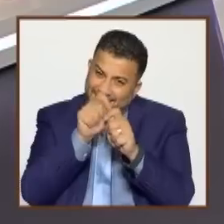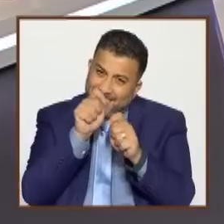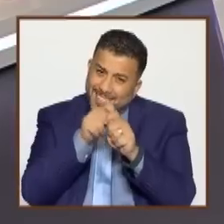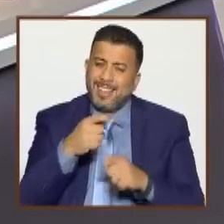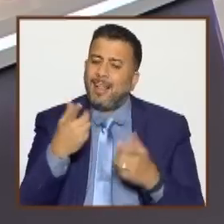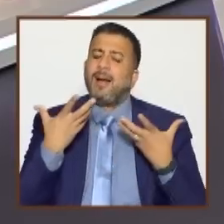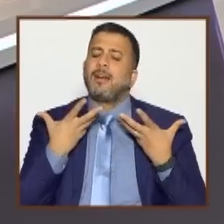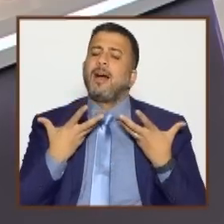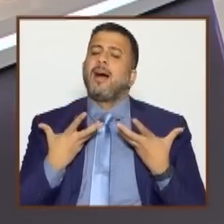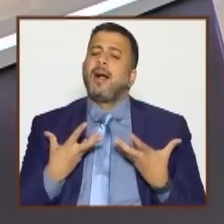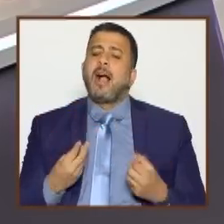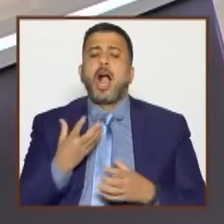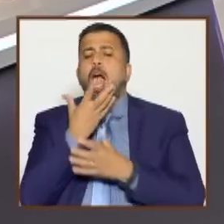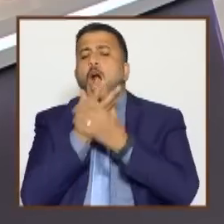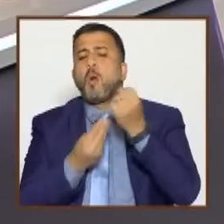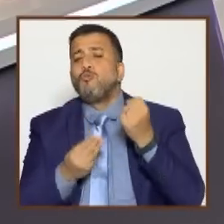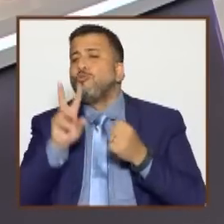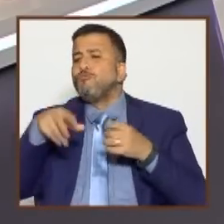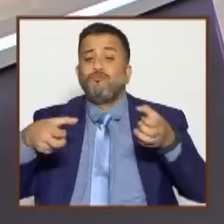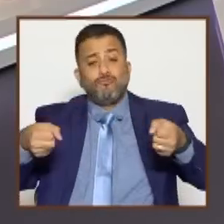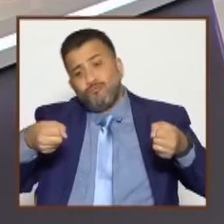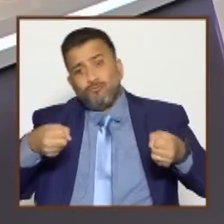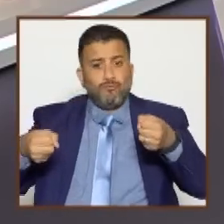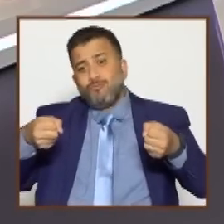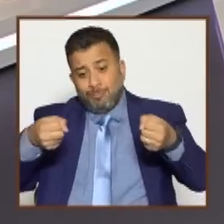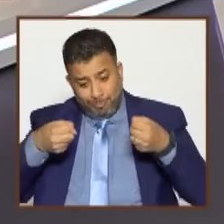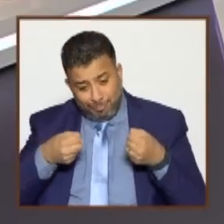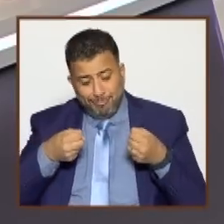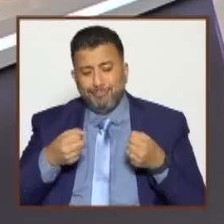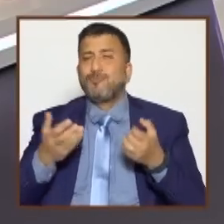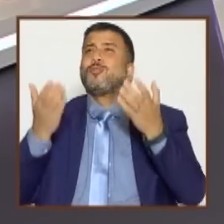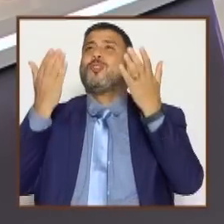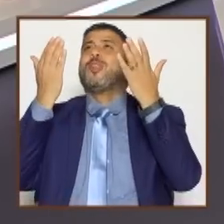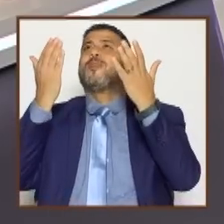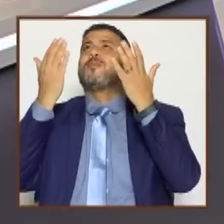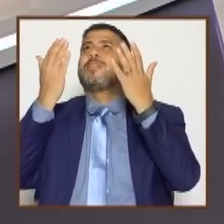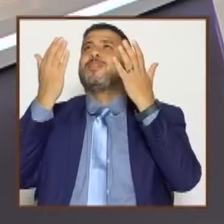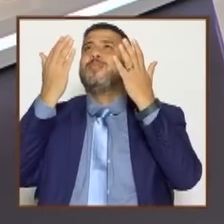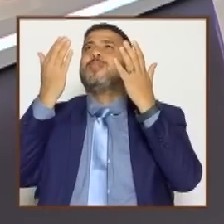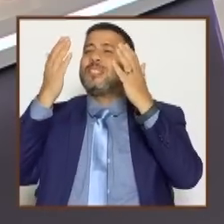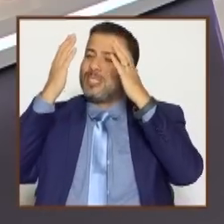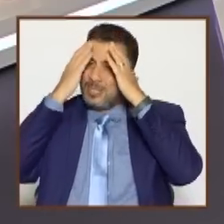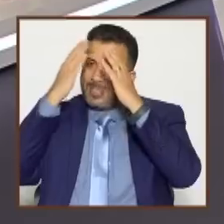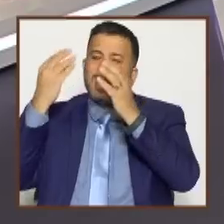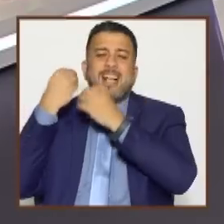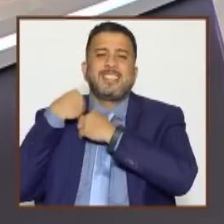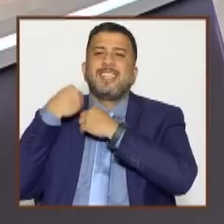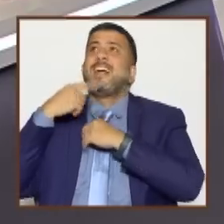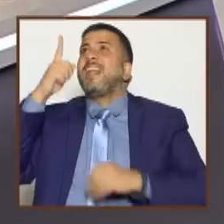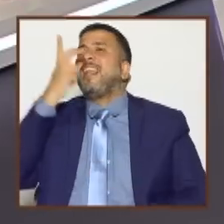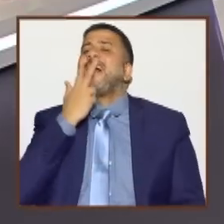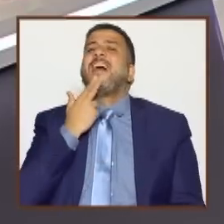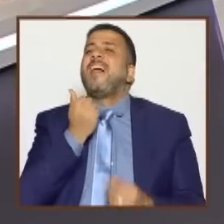يريح أنفسهما، يرتاح ويريح أنفسهما ويدعوان للأولاد. فإذا جاب الولد شيء جزاك الله خير، بارك الله